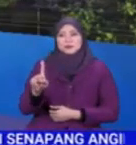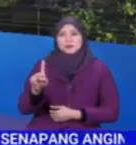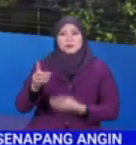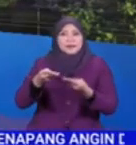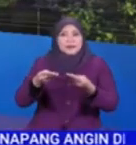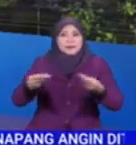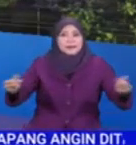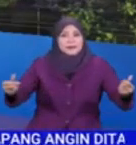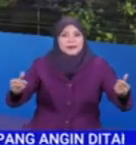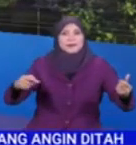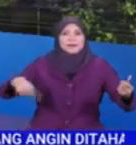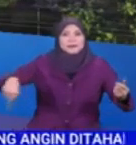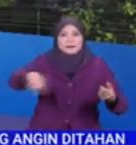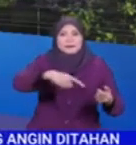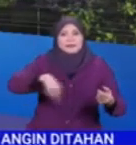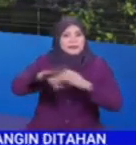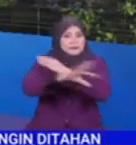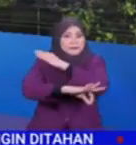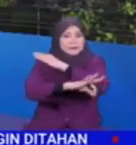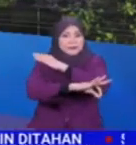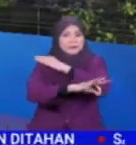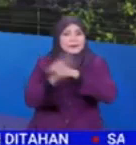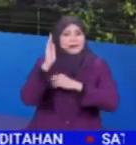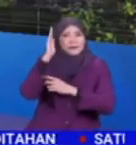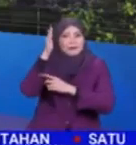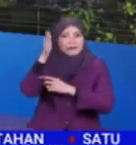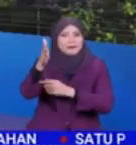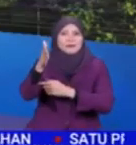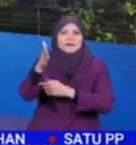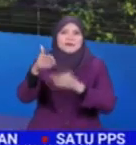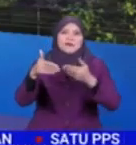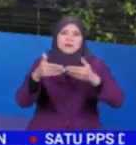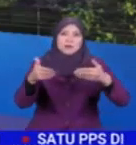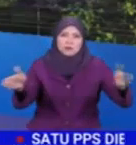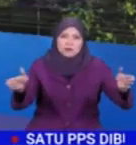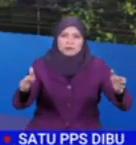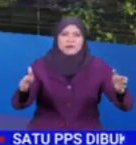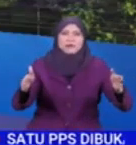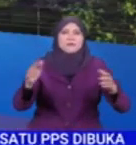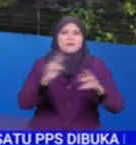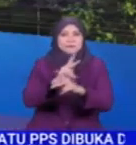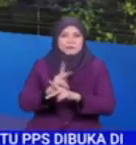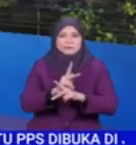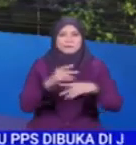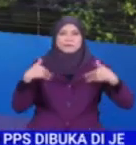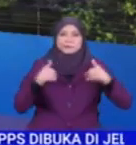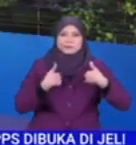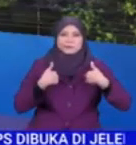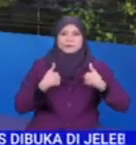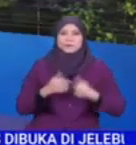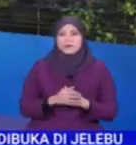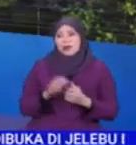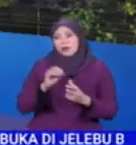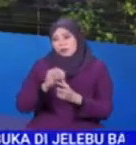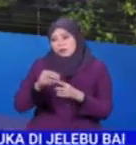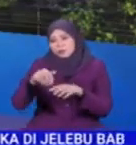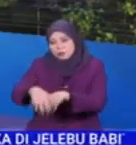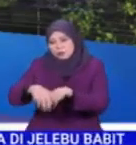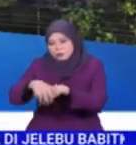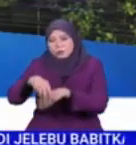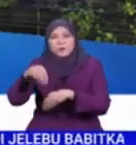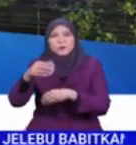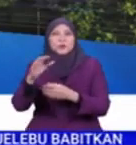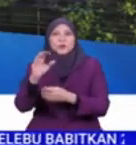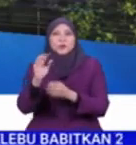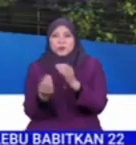tanah Riza Padang ragu di negeri sembilan akan dimanfaatkan ini termasuk bagi penamaan penanaman rumput nepia